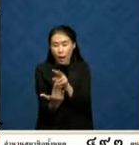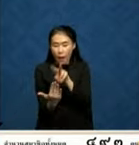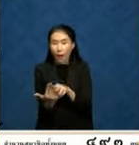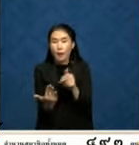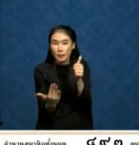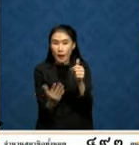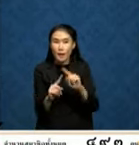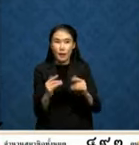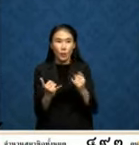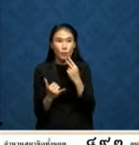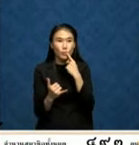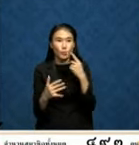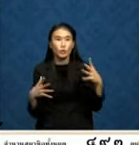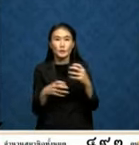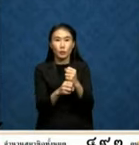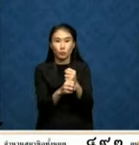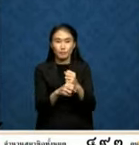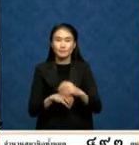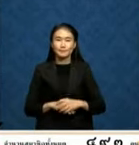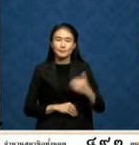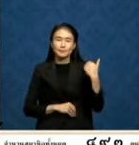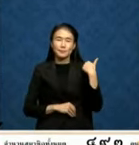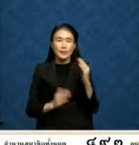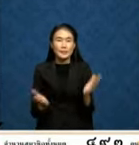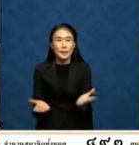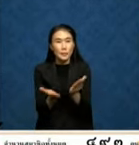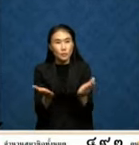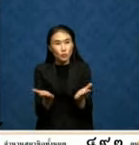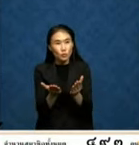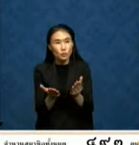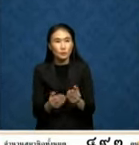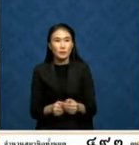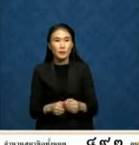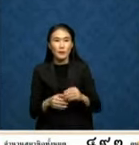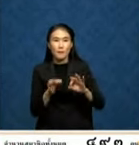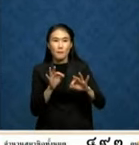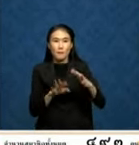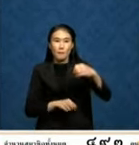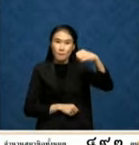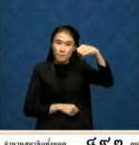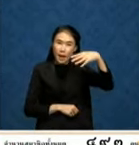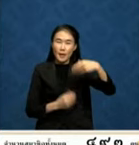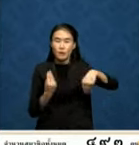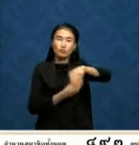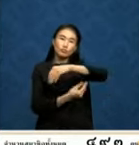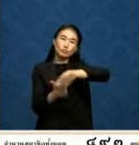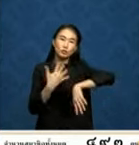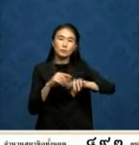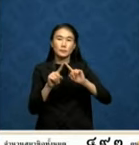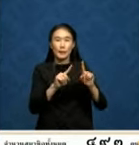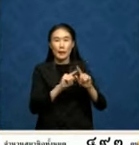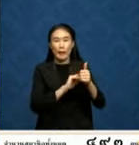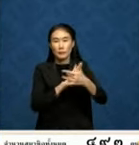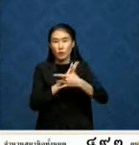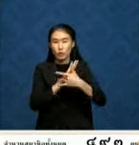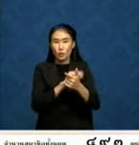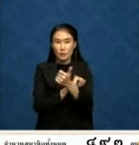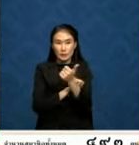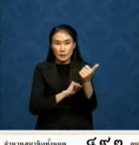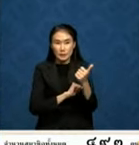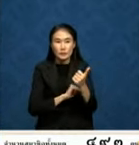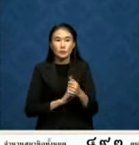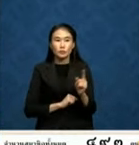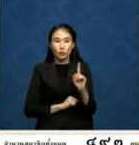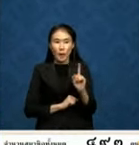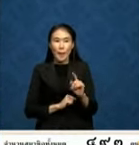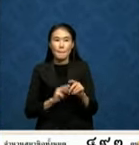าวโดยสรุปนะครับก็คือได้มีการส่งเสริมให้มีการใช้พลังงาน หมุนเวียนนะครับและเทคโนโลยีนะครับตามมาต